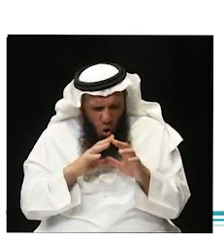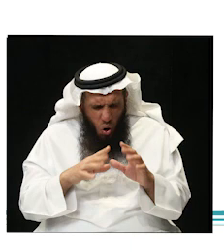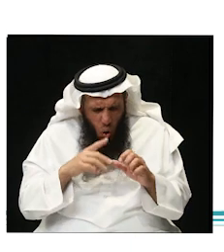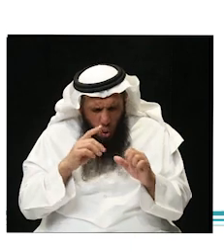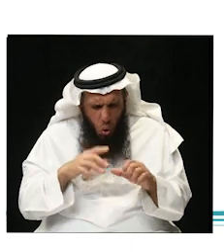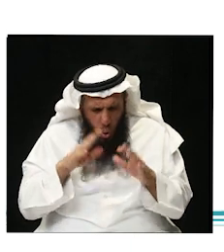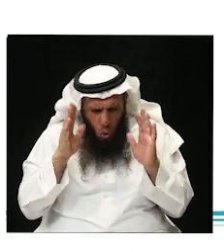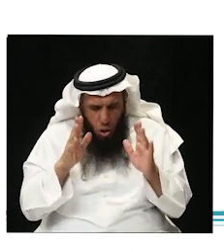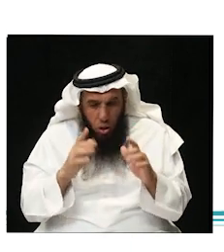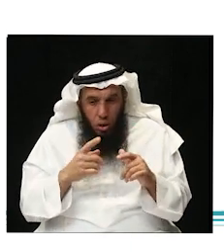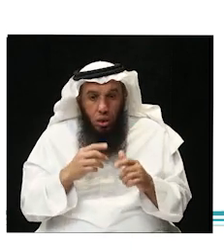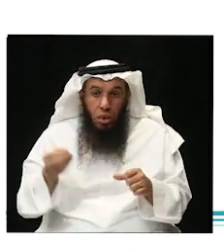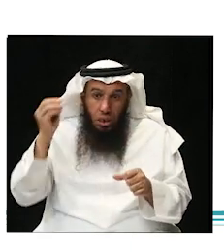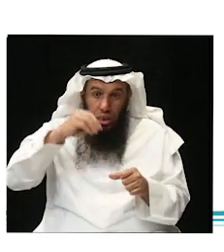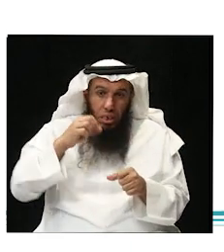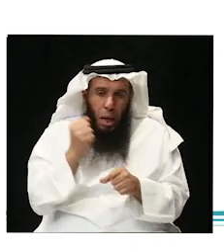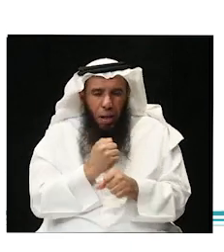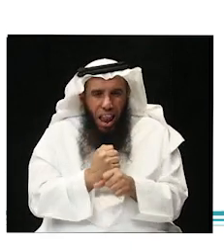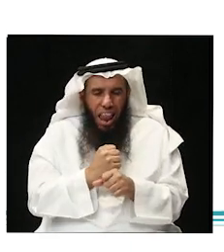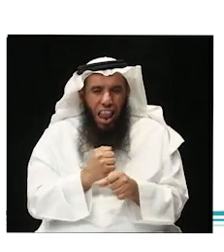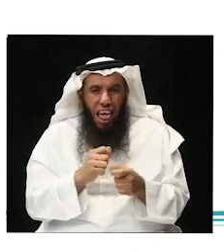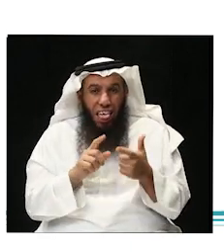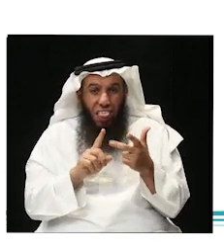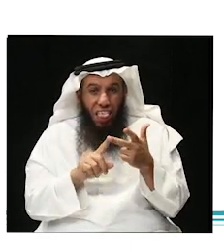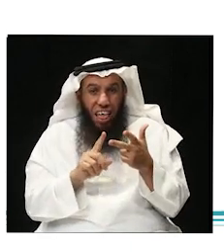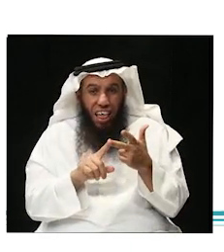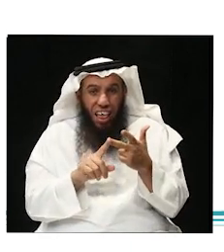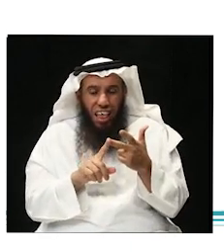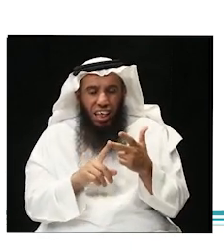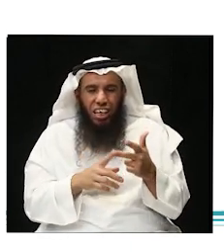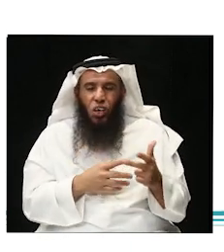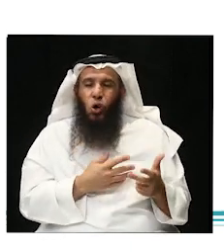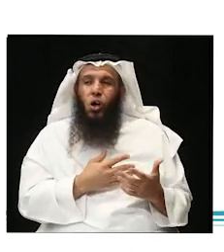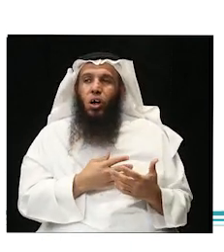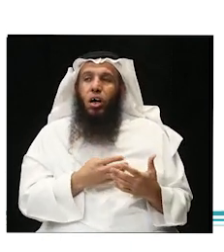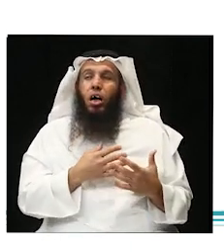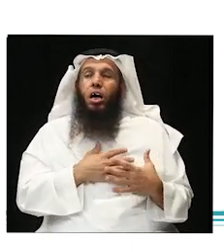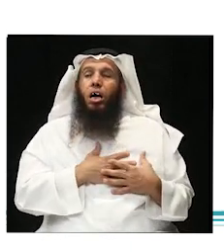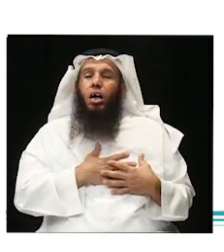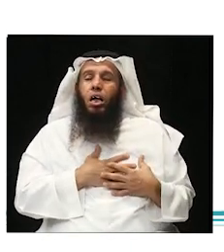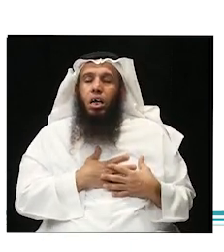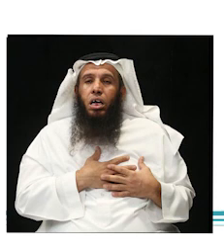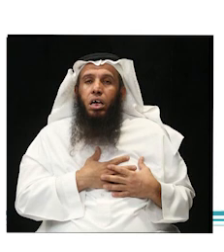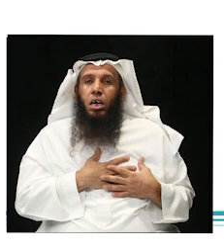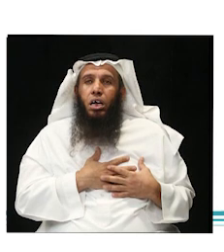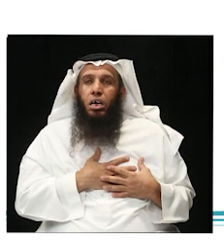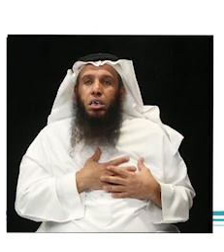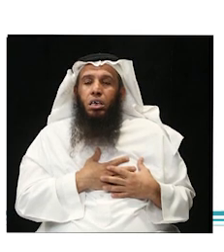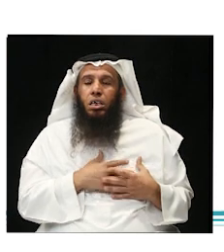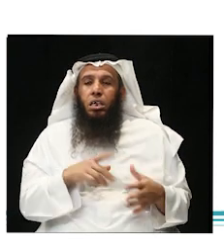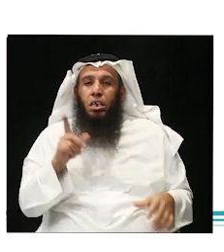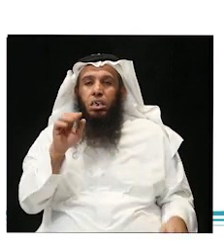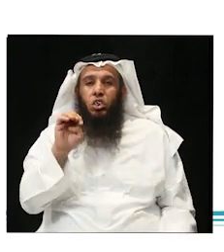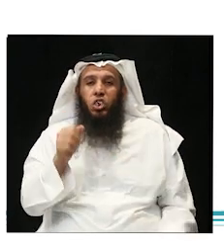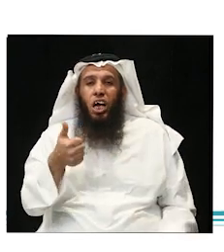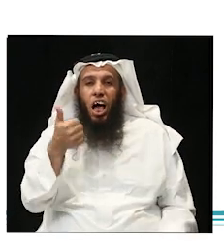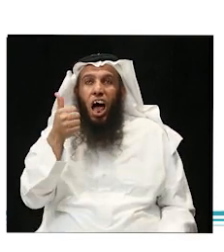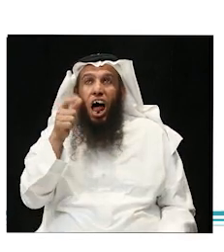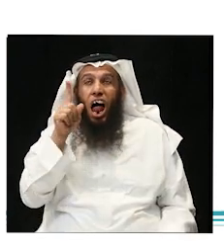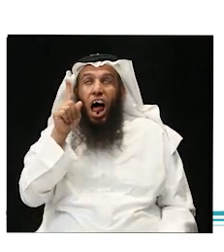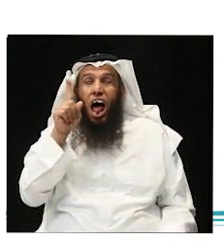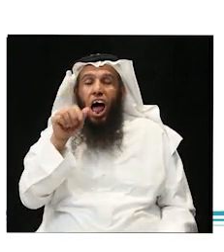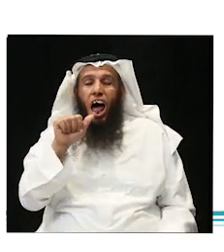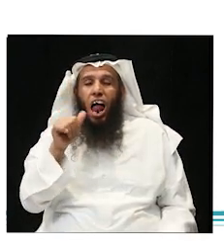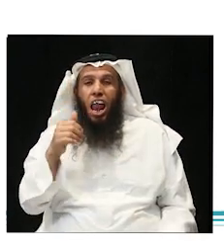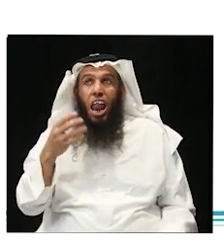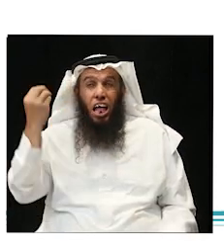العمل يرجو من الله سبحانه وتعالى أن يكافئه ويثيبه ويجعله في جنات الخلود. هذه